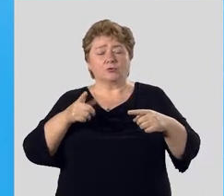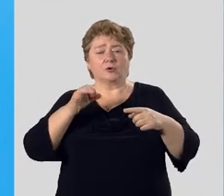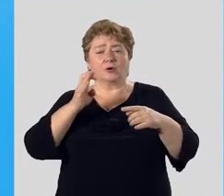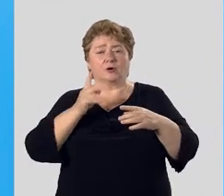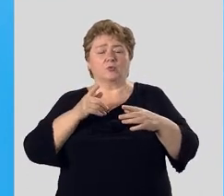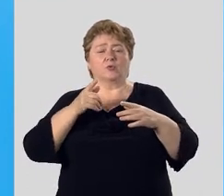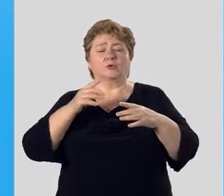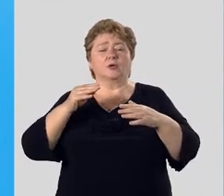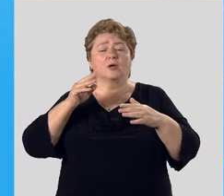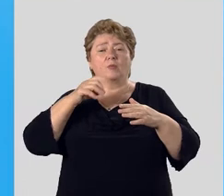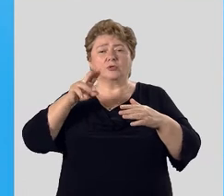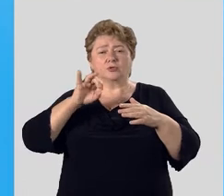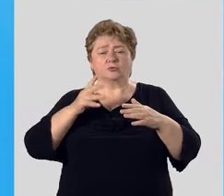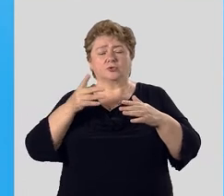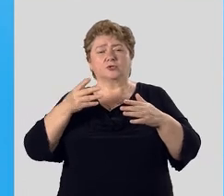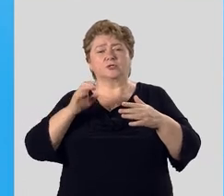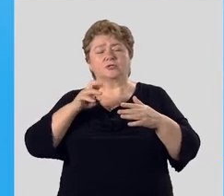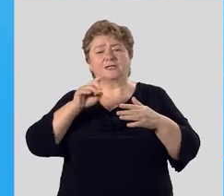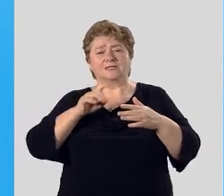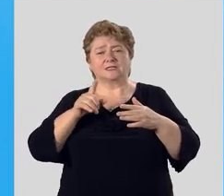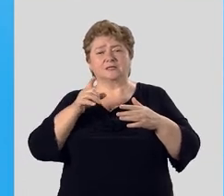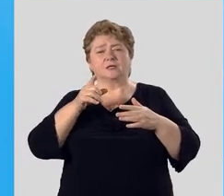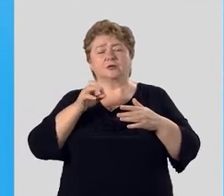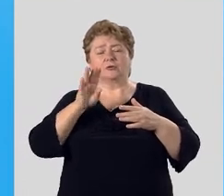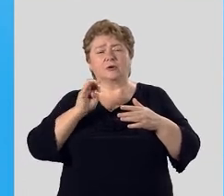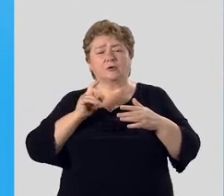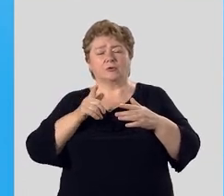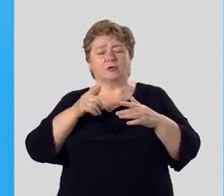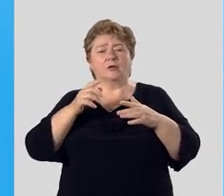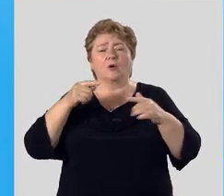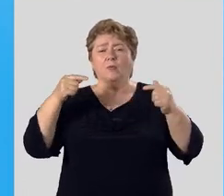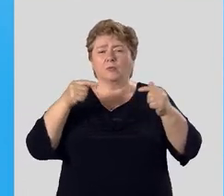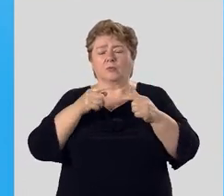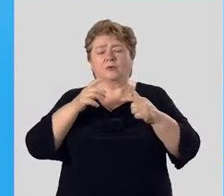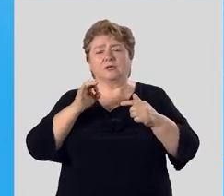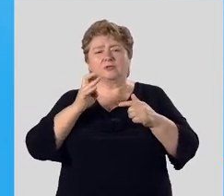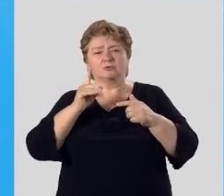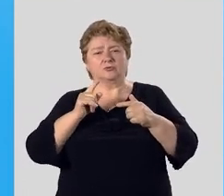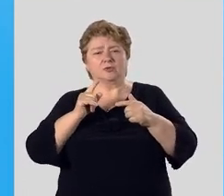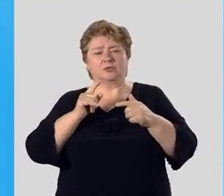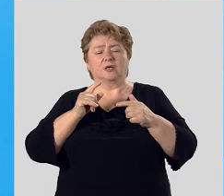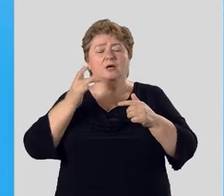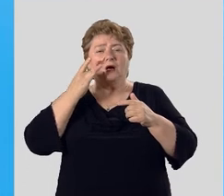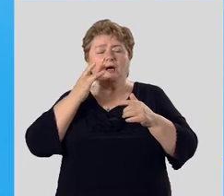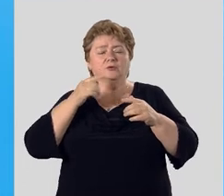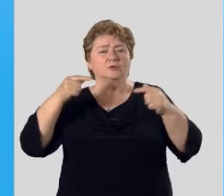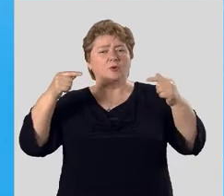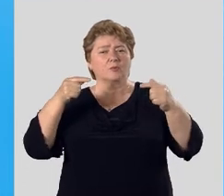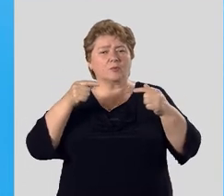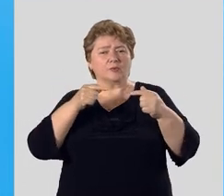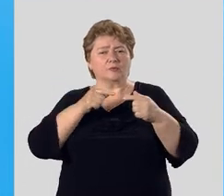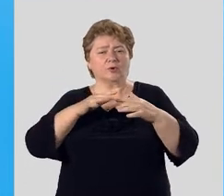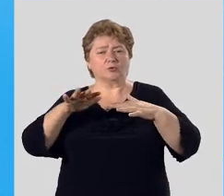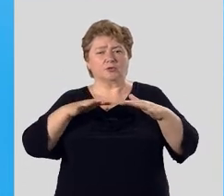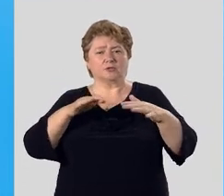гормон поджелудочной железы – глюкагон – является антагонистом инсулина, оказывает